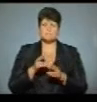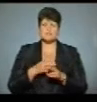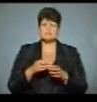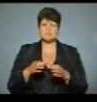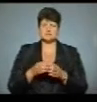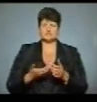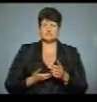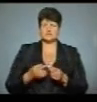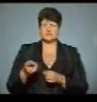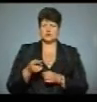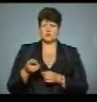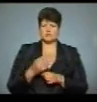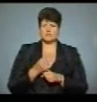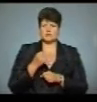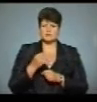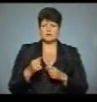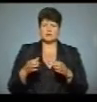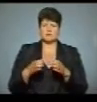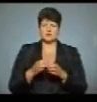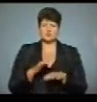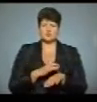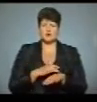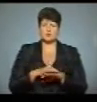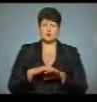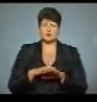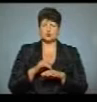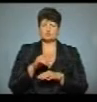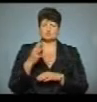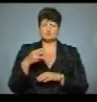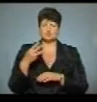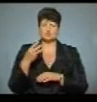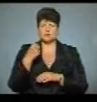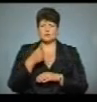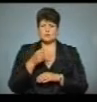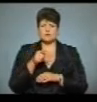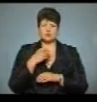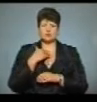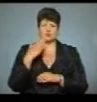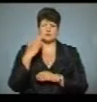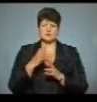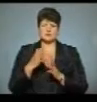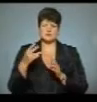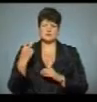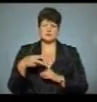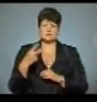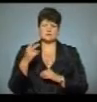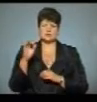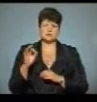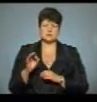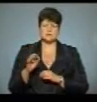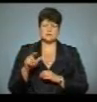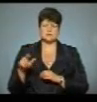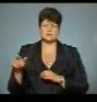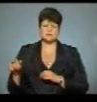в Тернополі, висунутий партією «Слуга народу». Йому 43 роки, за нього проголосували понад 22%